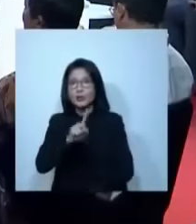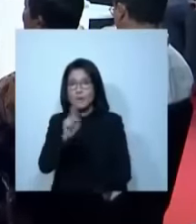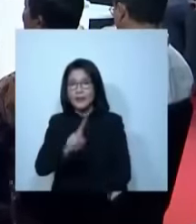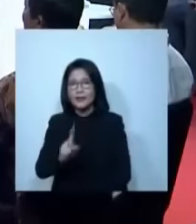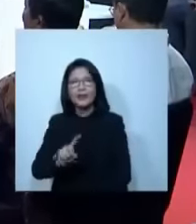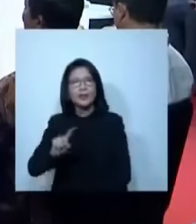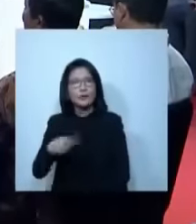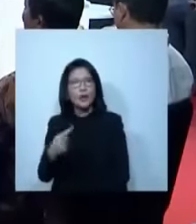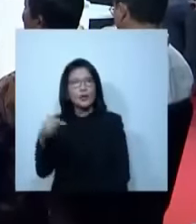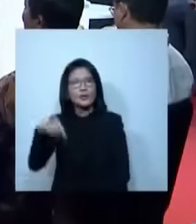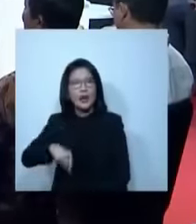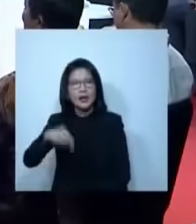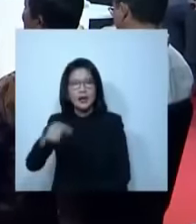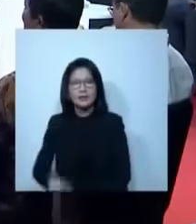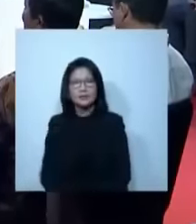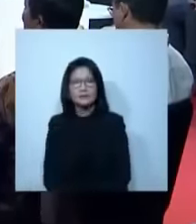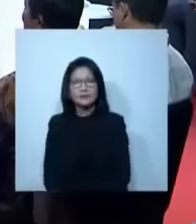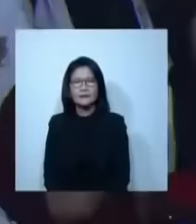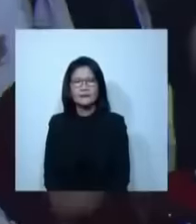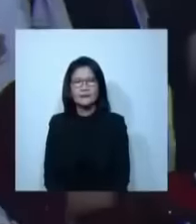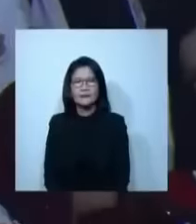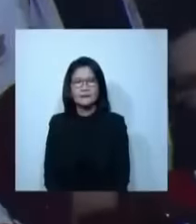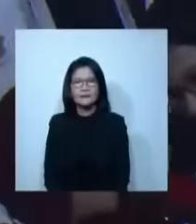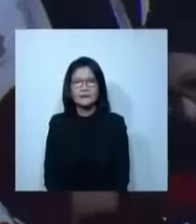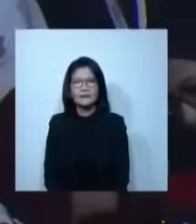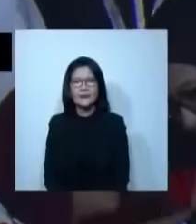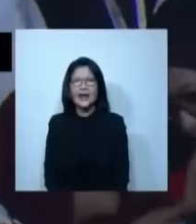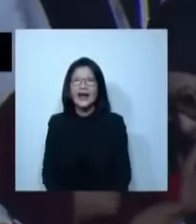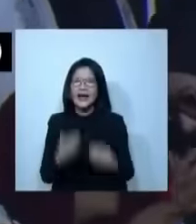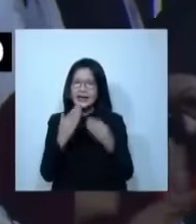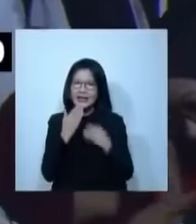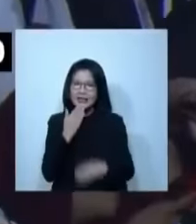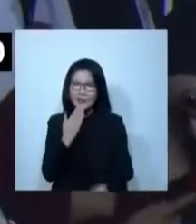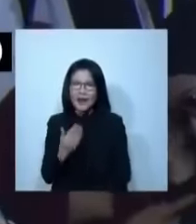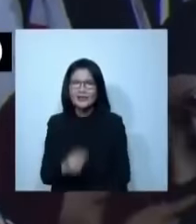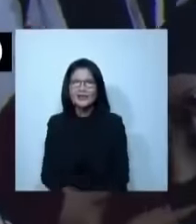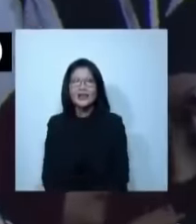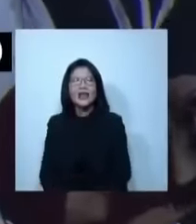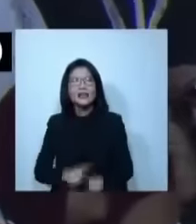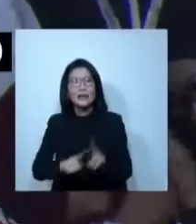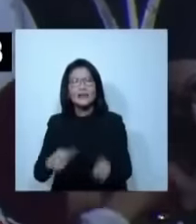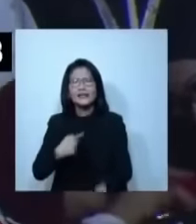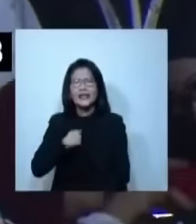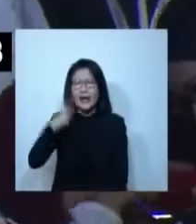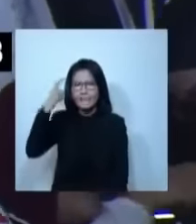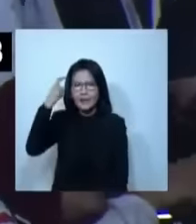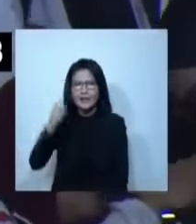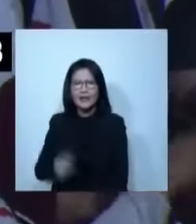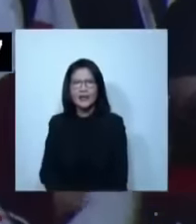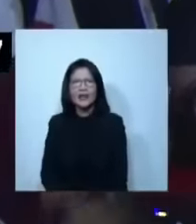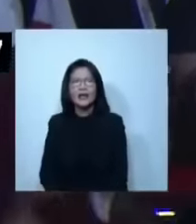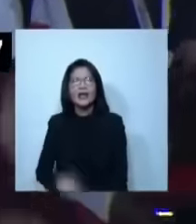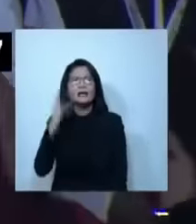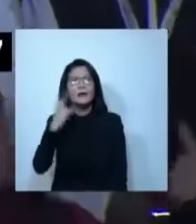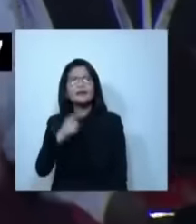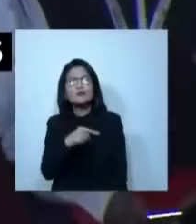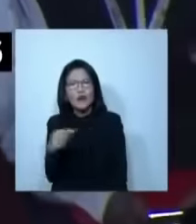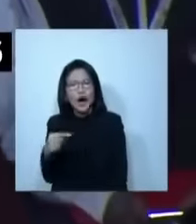Bapak, dimulai dari sekarang. Terima kasih, tapi menurut saya rasanya tidak cukup, Pak